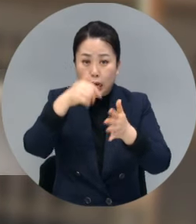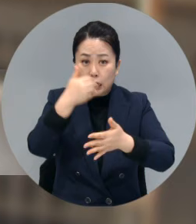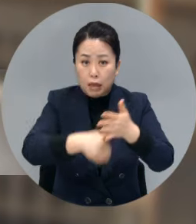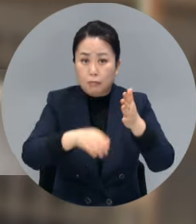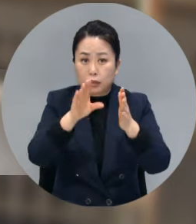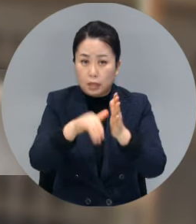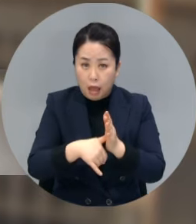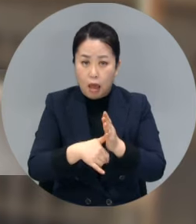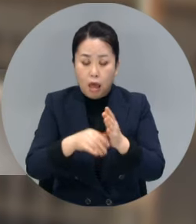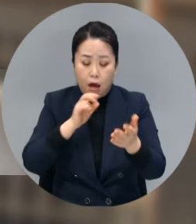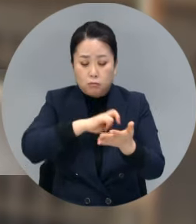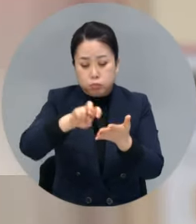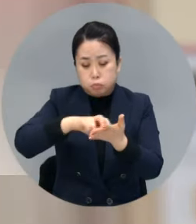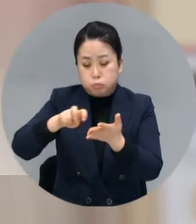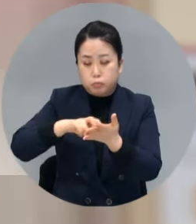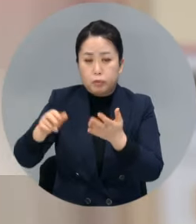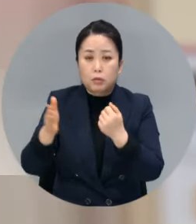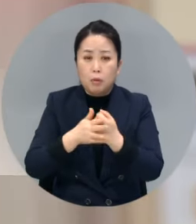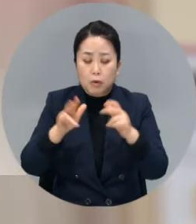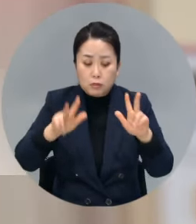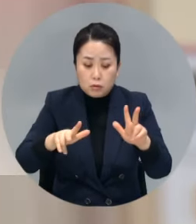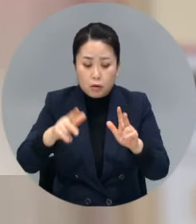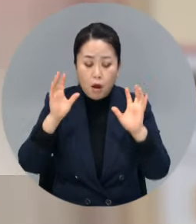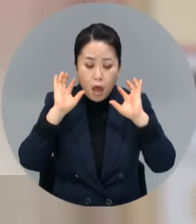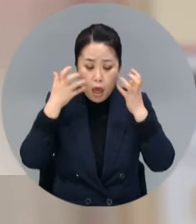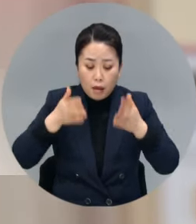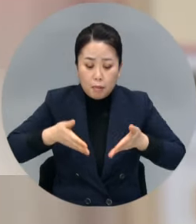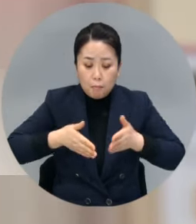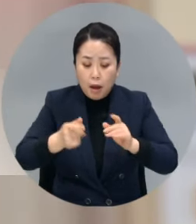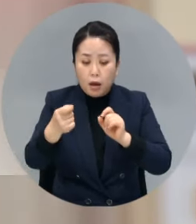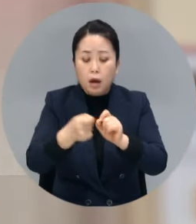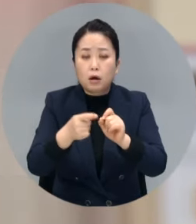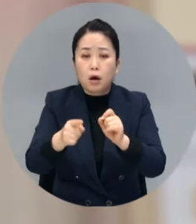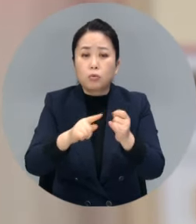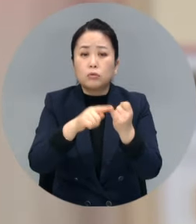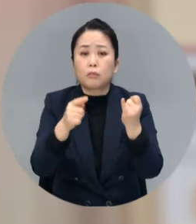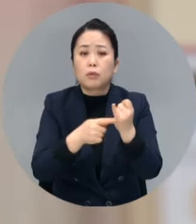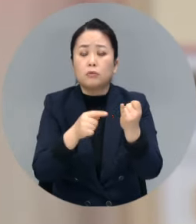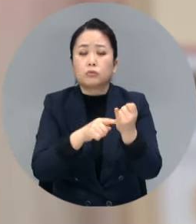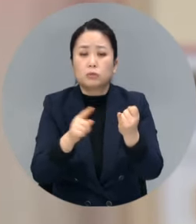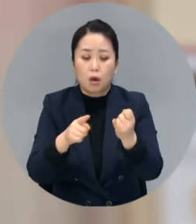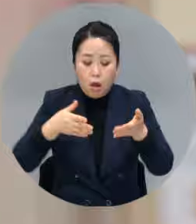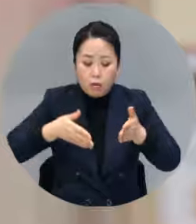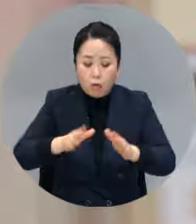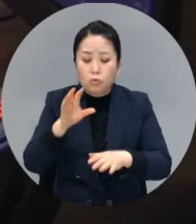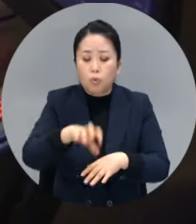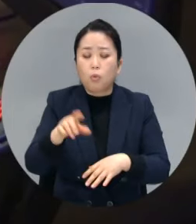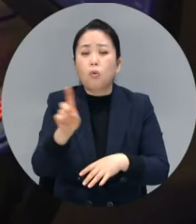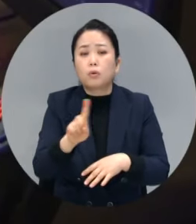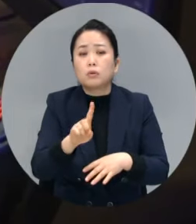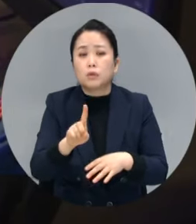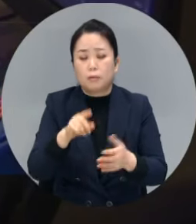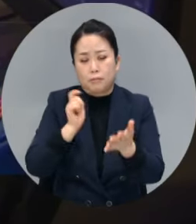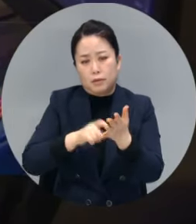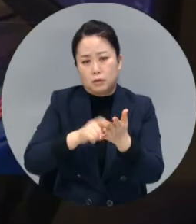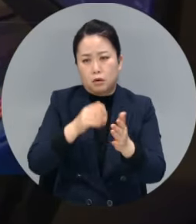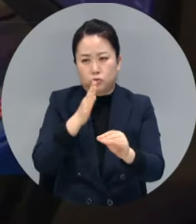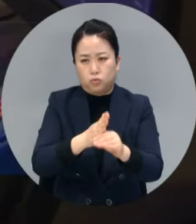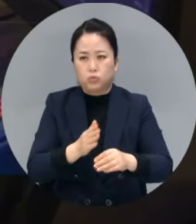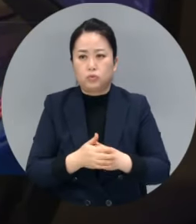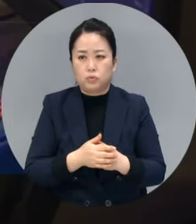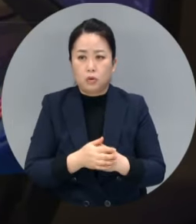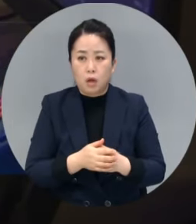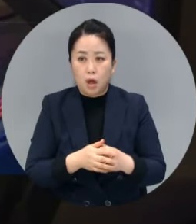앞둔 임산부들은 어디에서 아이를 낳아야 할지 병원을 찾느라 비상이 걸렸습니다. 산과 플러스 조리원이